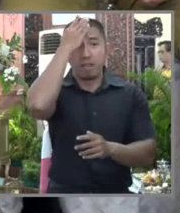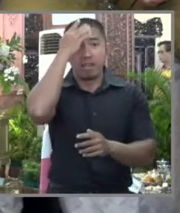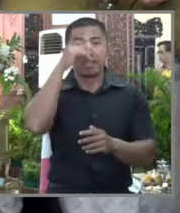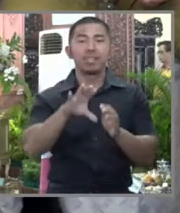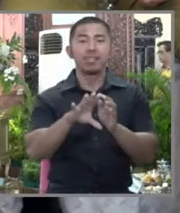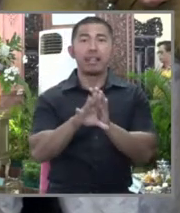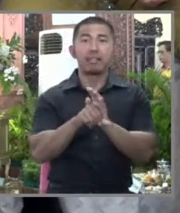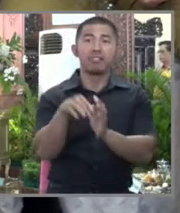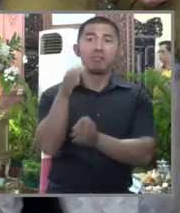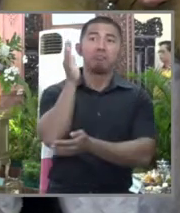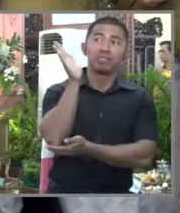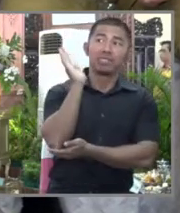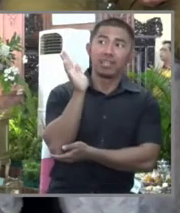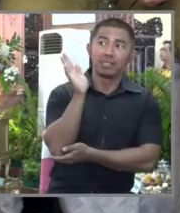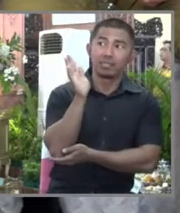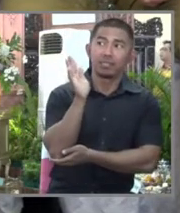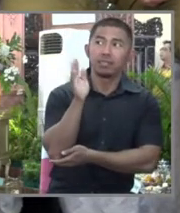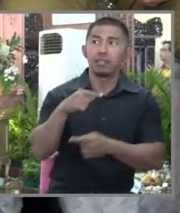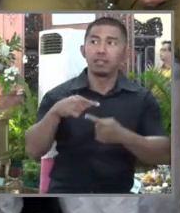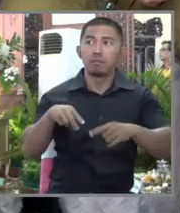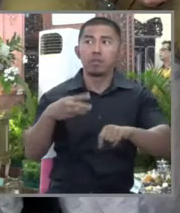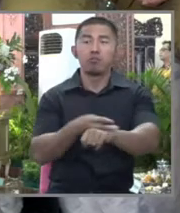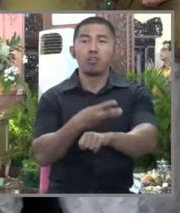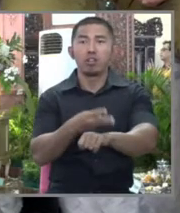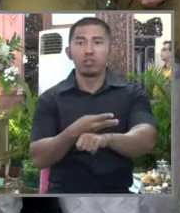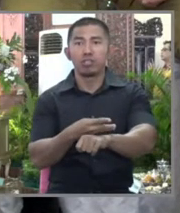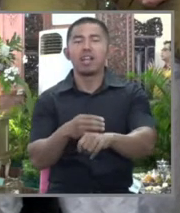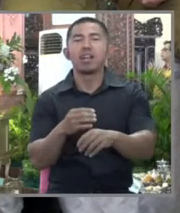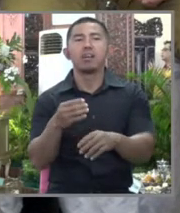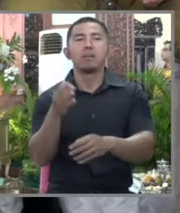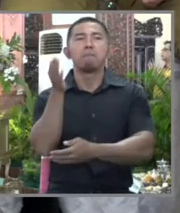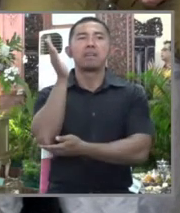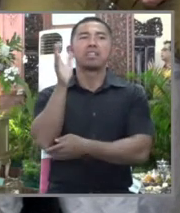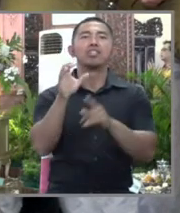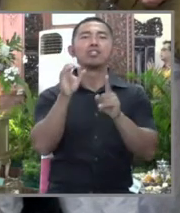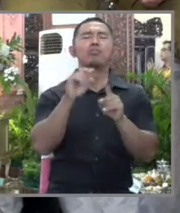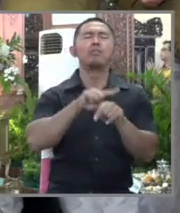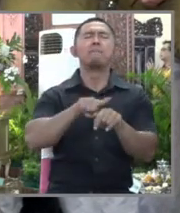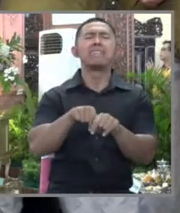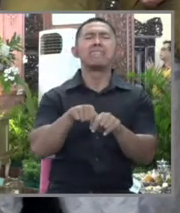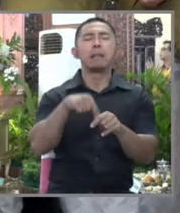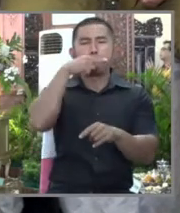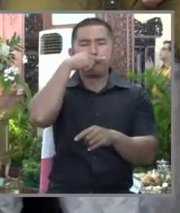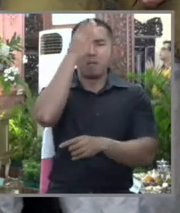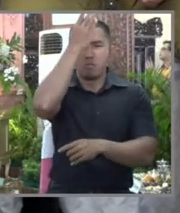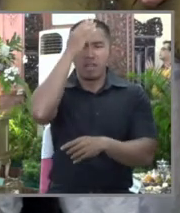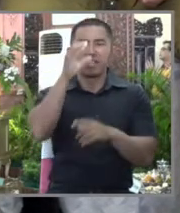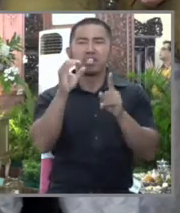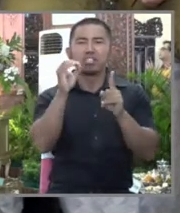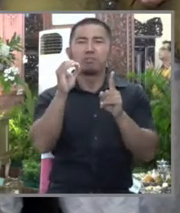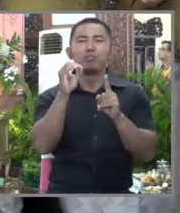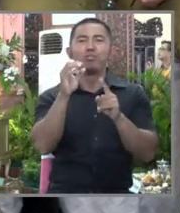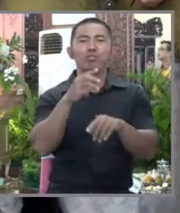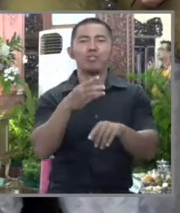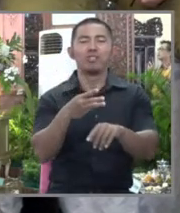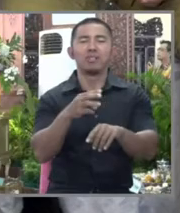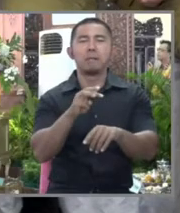paparannya, mohon diatur waktunya karena hanya 10 menit. Oleh karena itu, hanya tolong disampaikan